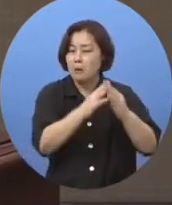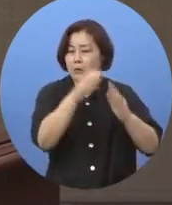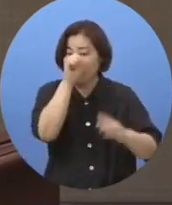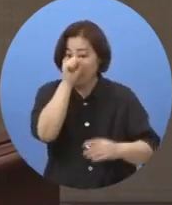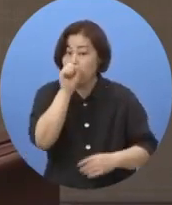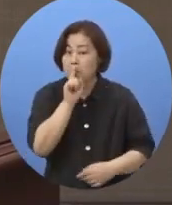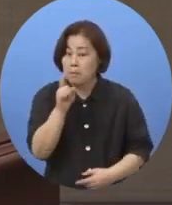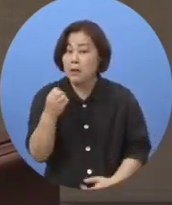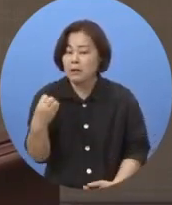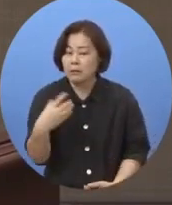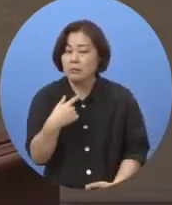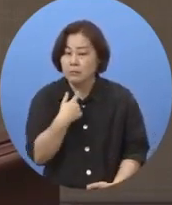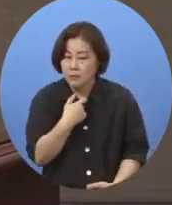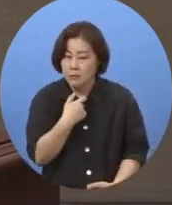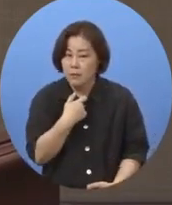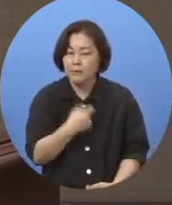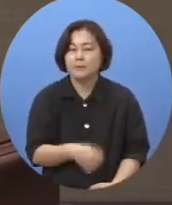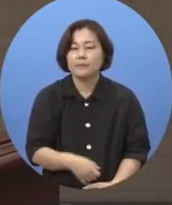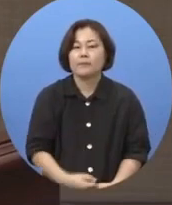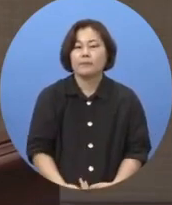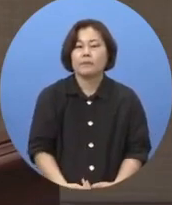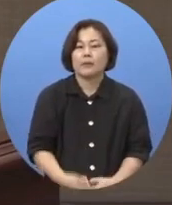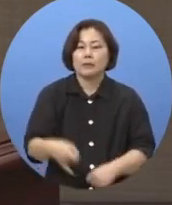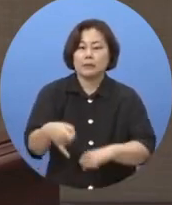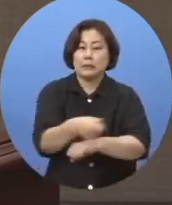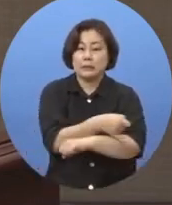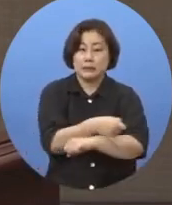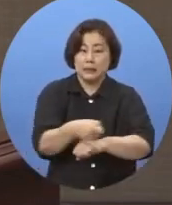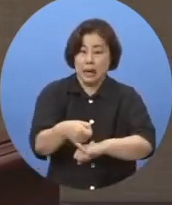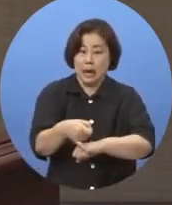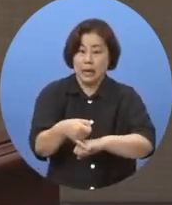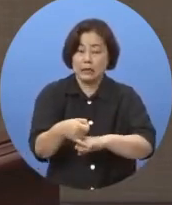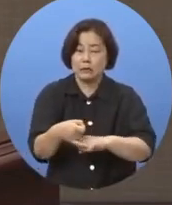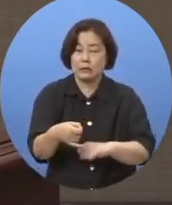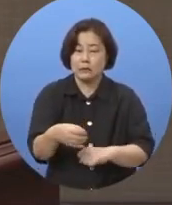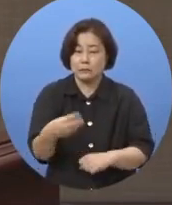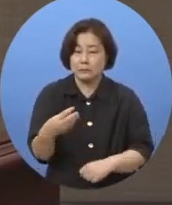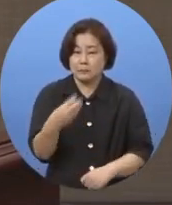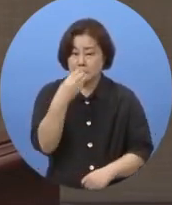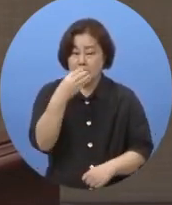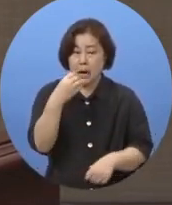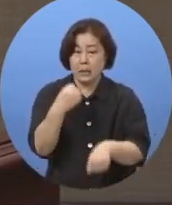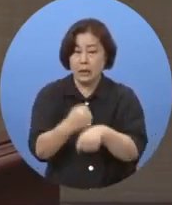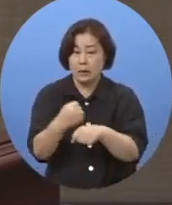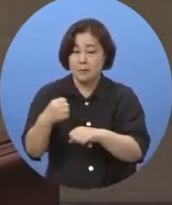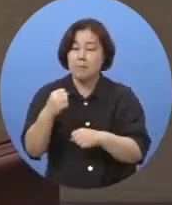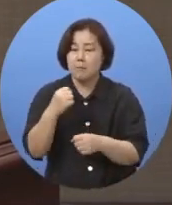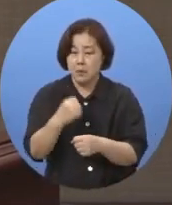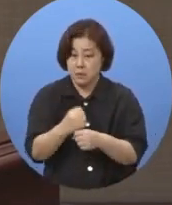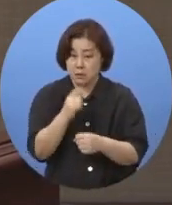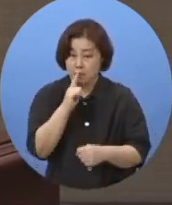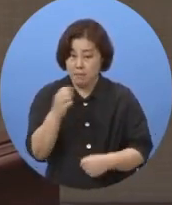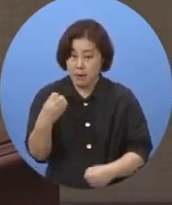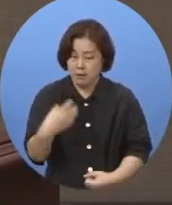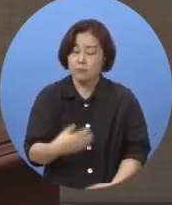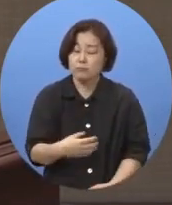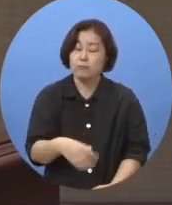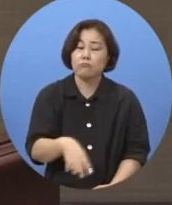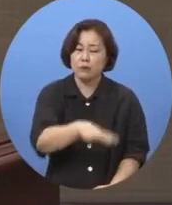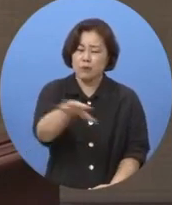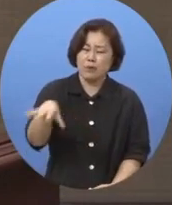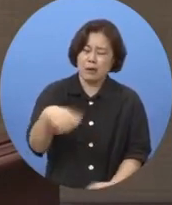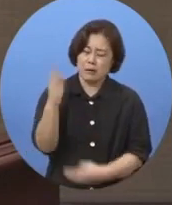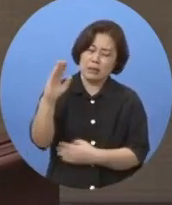고품질 공공임대주택을 건립하겠다는 취지로 개결 변경한 거 신중에 신중을 기하는 것도 다